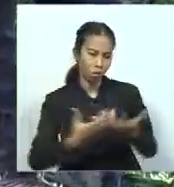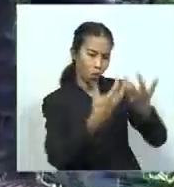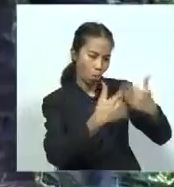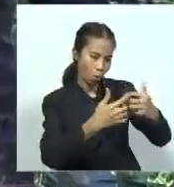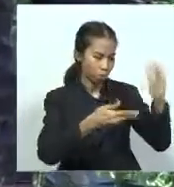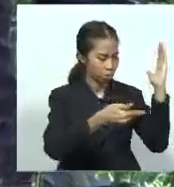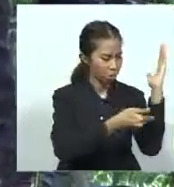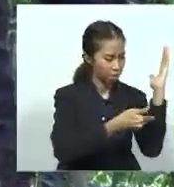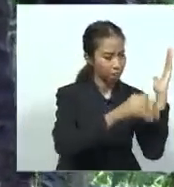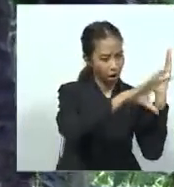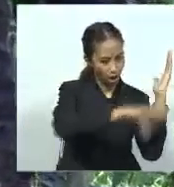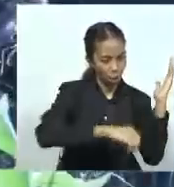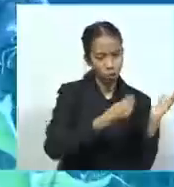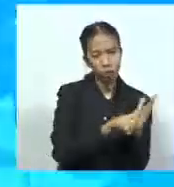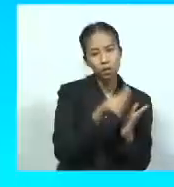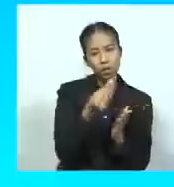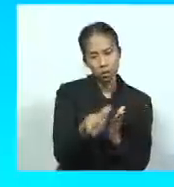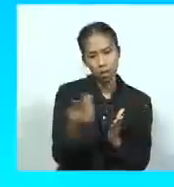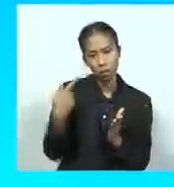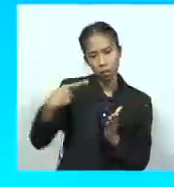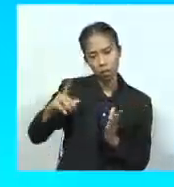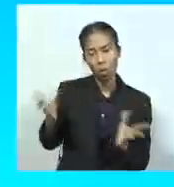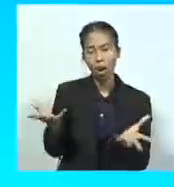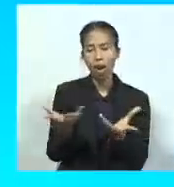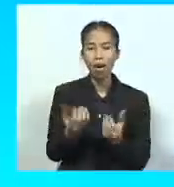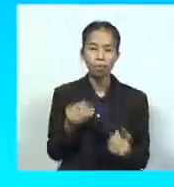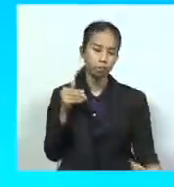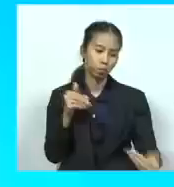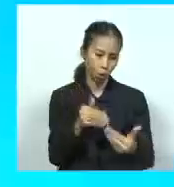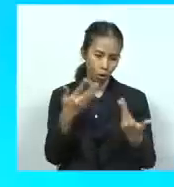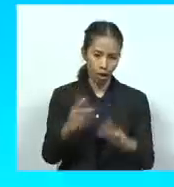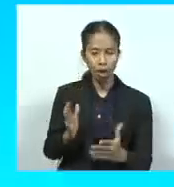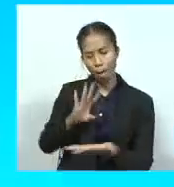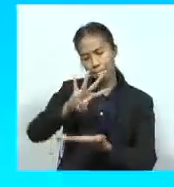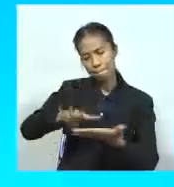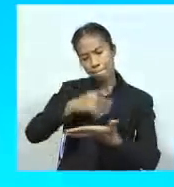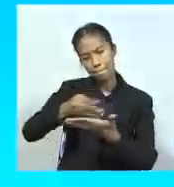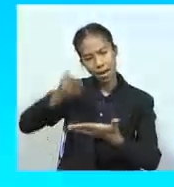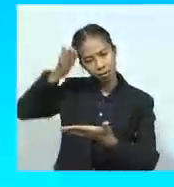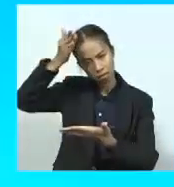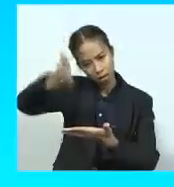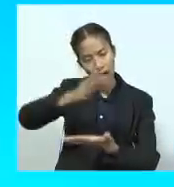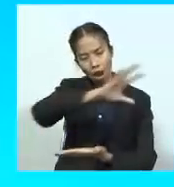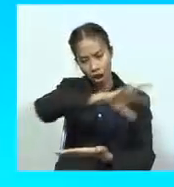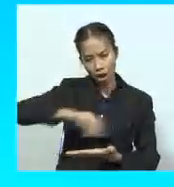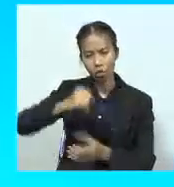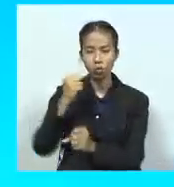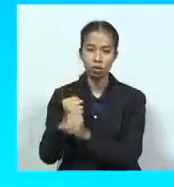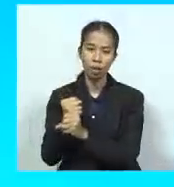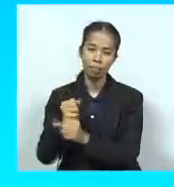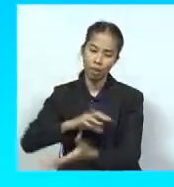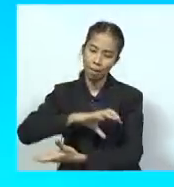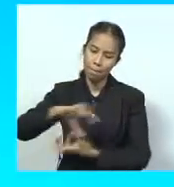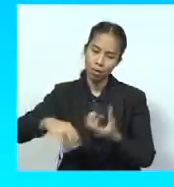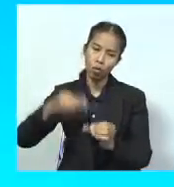พื่อให้เกษตรกรนะครับได้ใช้ประโยชน์โดยตรงส่วนมาตรการระยะยาวนะครับก็จะเพิ่มการนำปาล์มน้ำมันเนี่ยมาเป็นส่วนผส